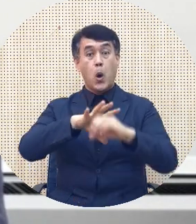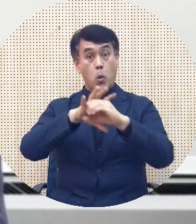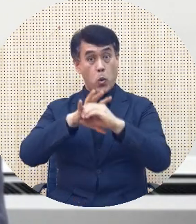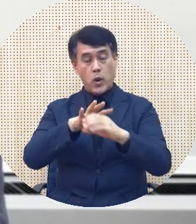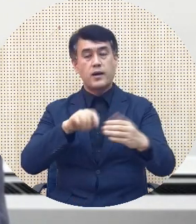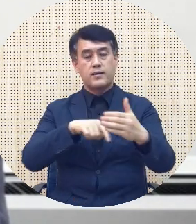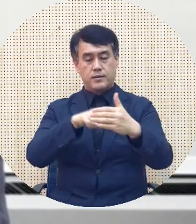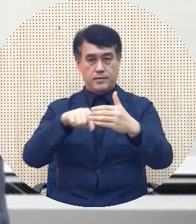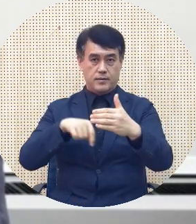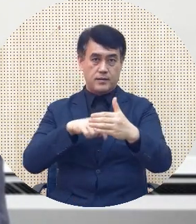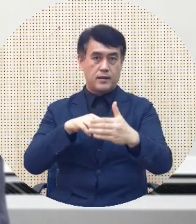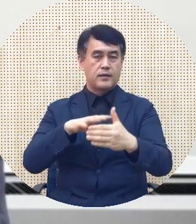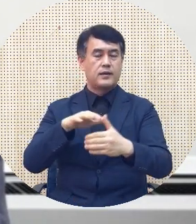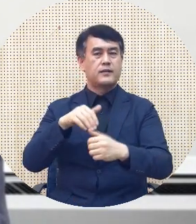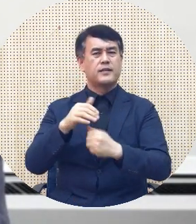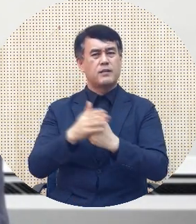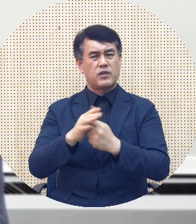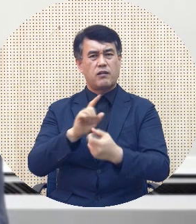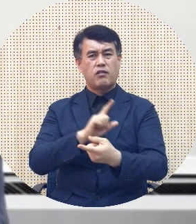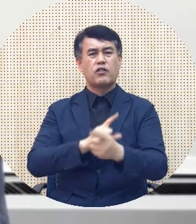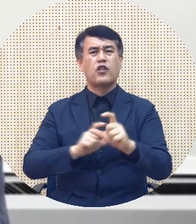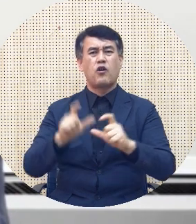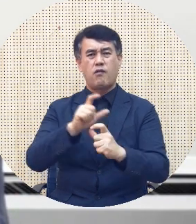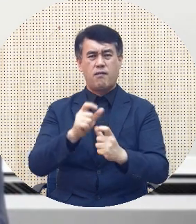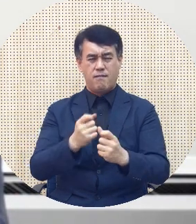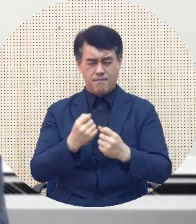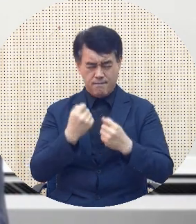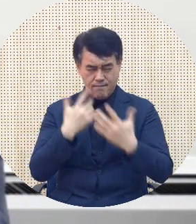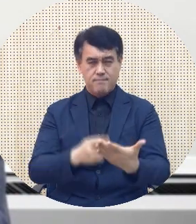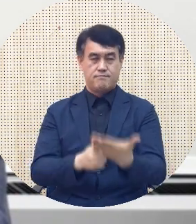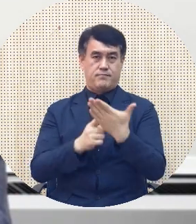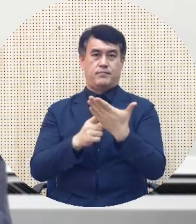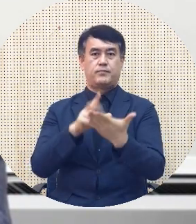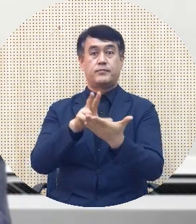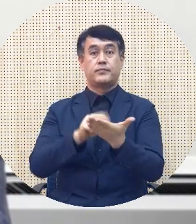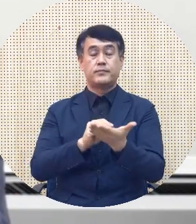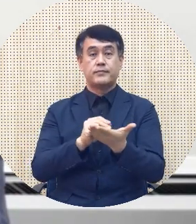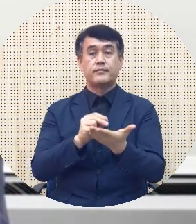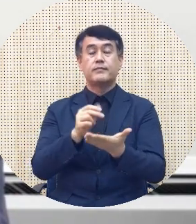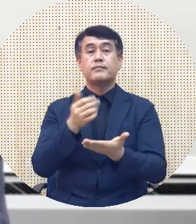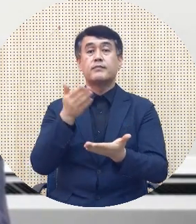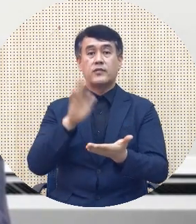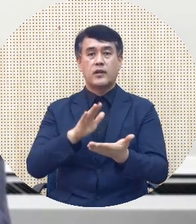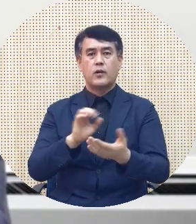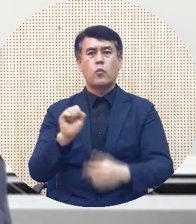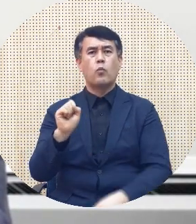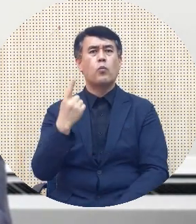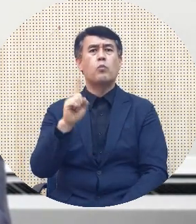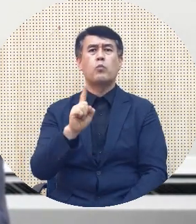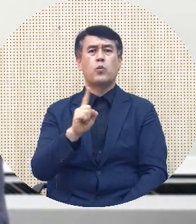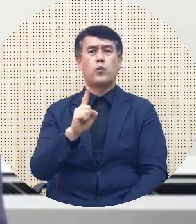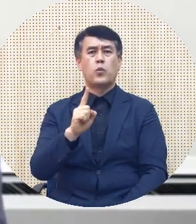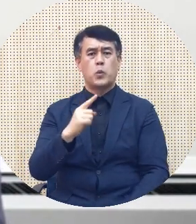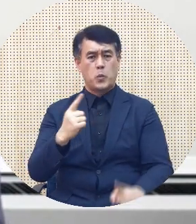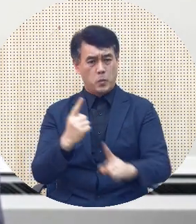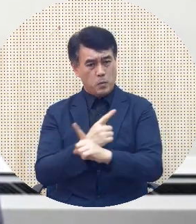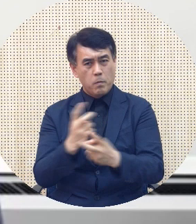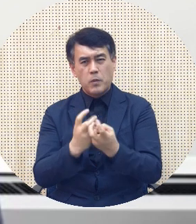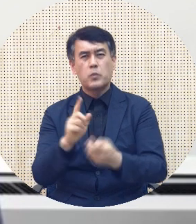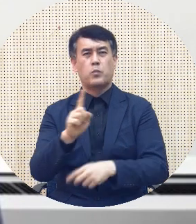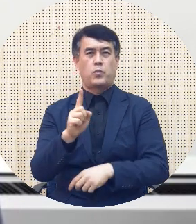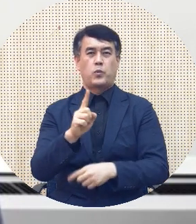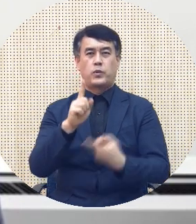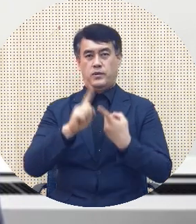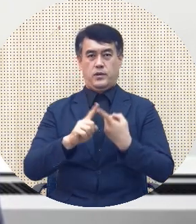상황에서 더욱더 도드라져 보이는 문제인데 도대체 원인이 뭔지 또 치유는 어떻게 해야